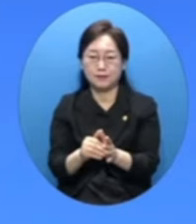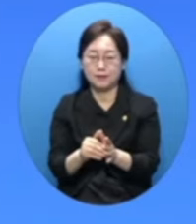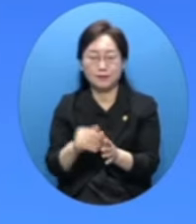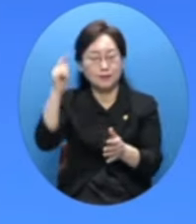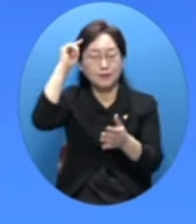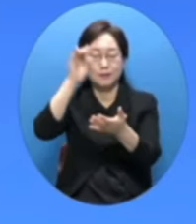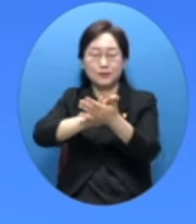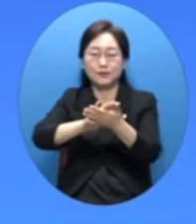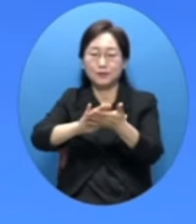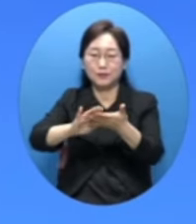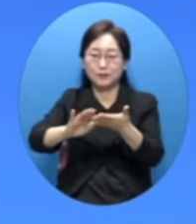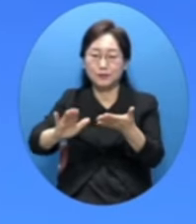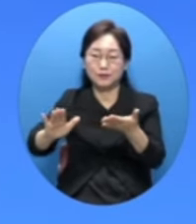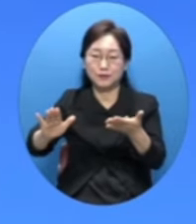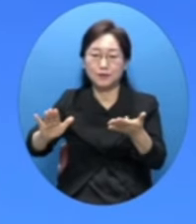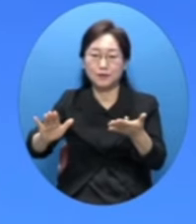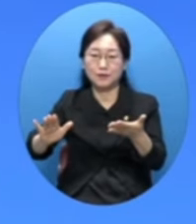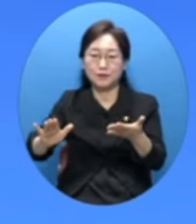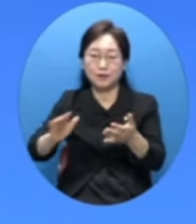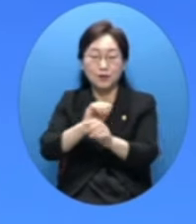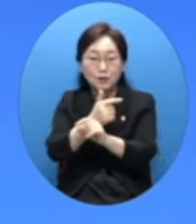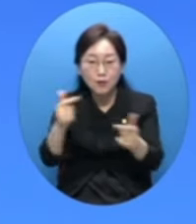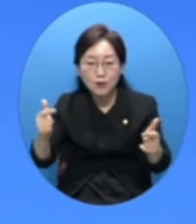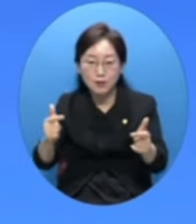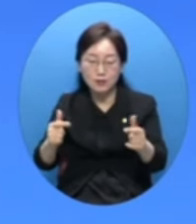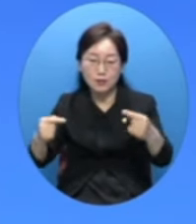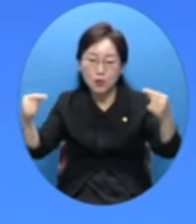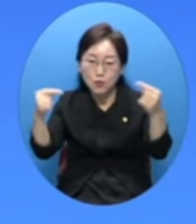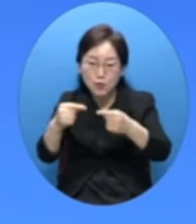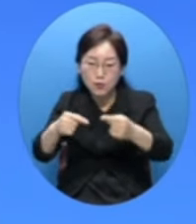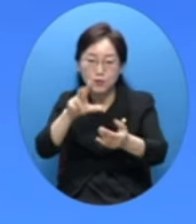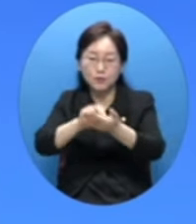평화가 오고 여러 가지 외교적인 문제를 해결하고 나서